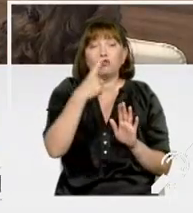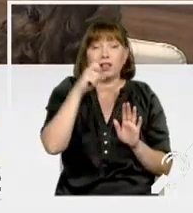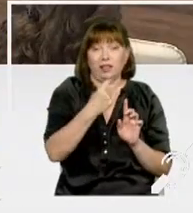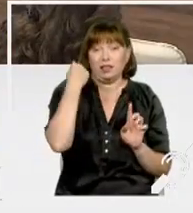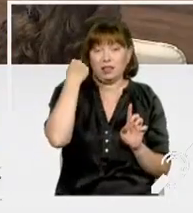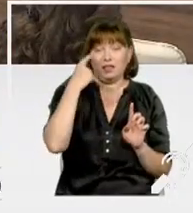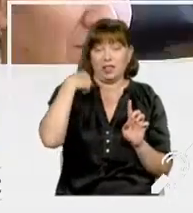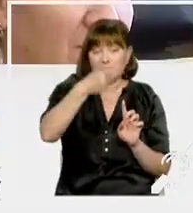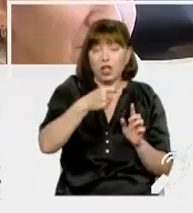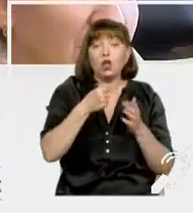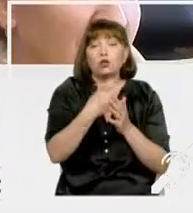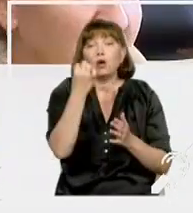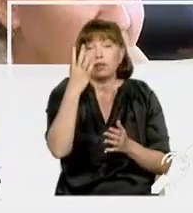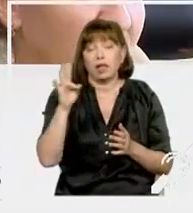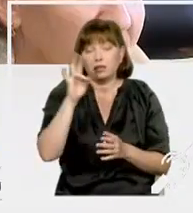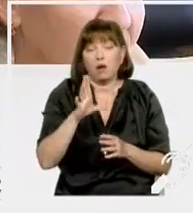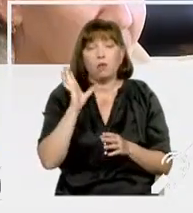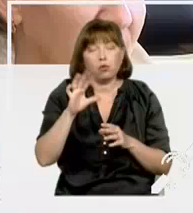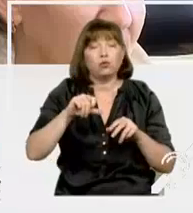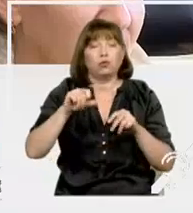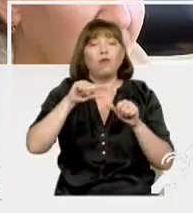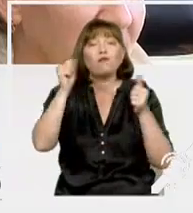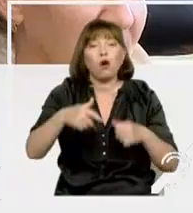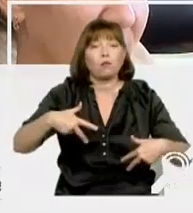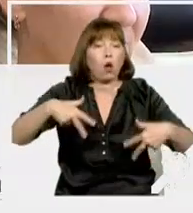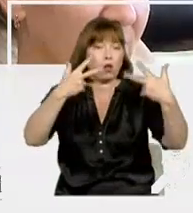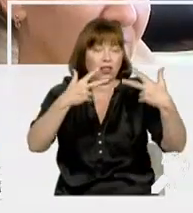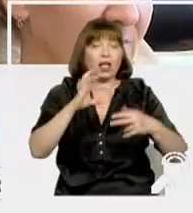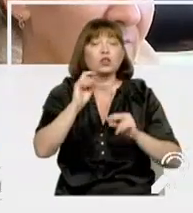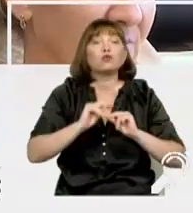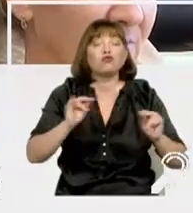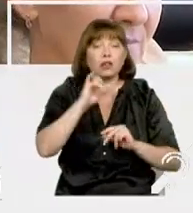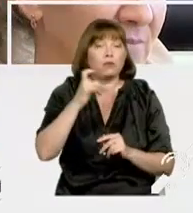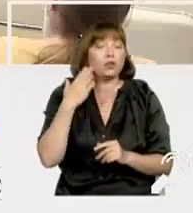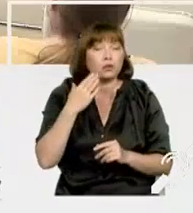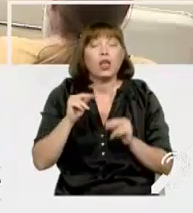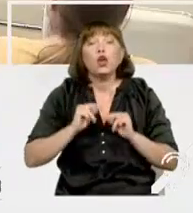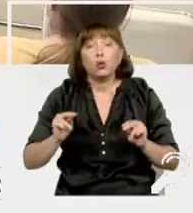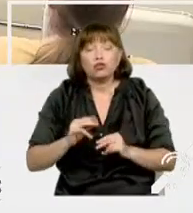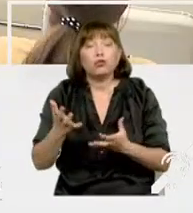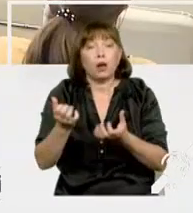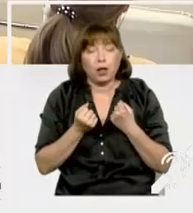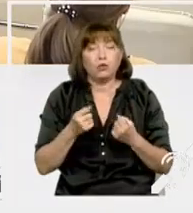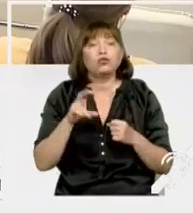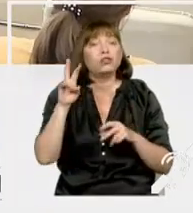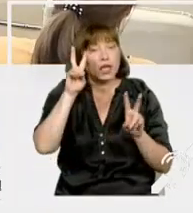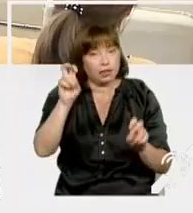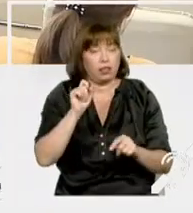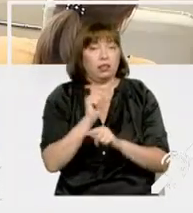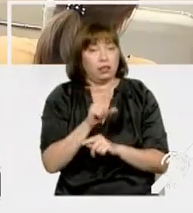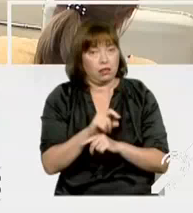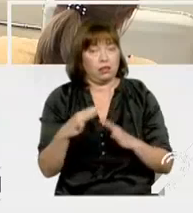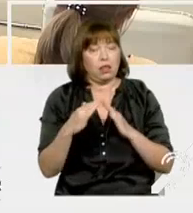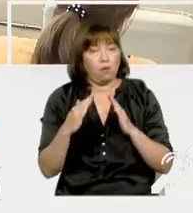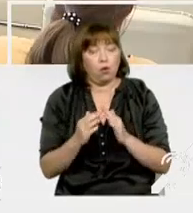până în 15 noiembrie. Vor fi în format online cu formatori din România, iar dascălii vor primi și teme pentru acasă.